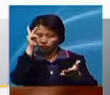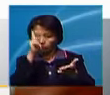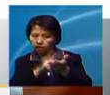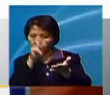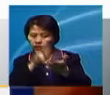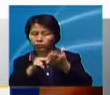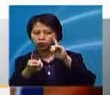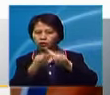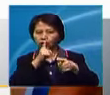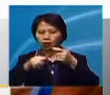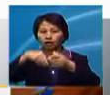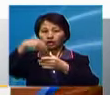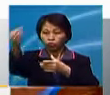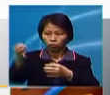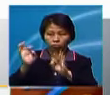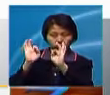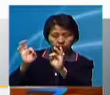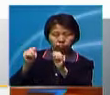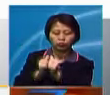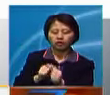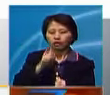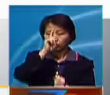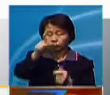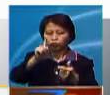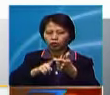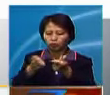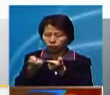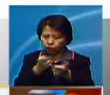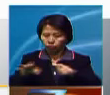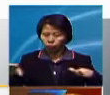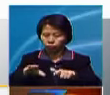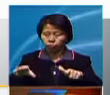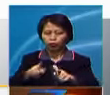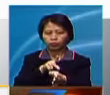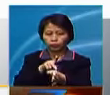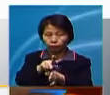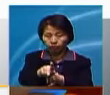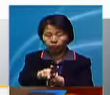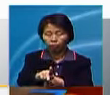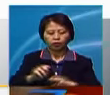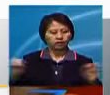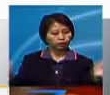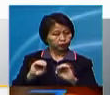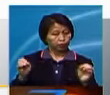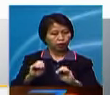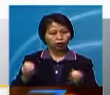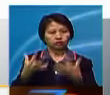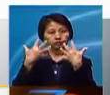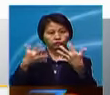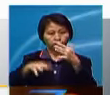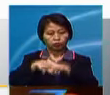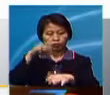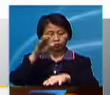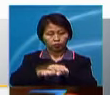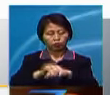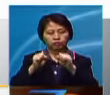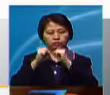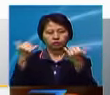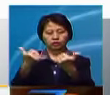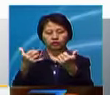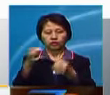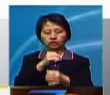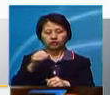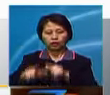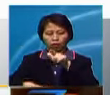pasti rakan asing strategik, memastikan perusahaan dibuat secara profesional. Tiada sebarang campur tangan dalam operasi syarikat